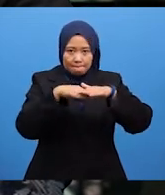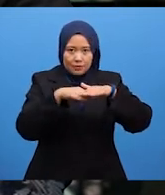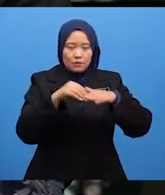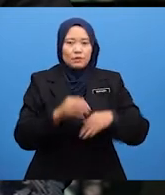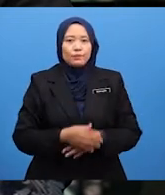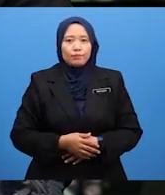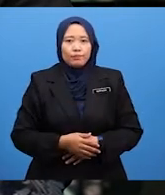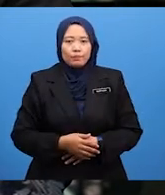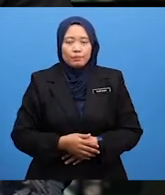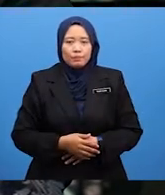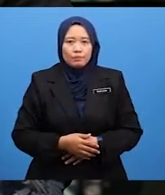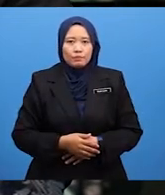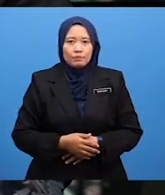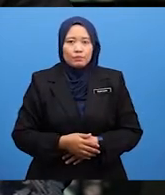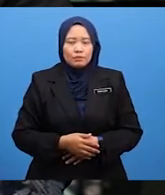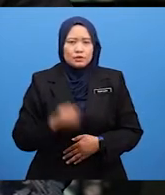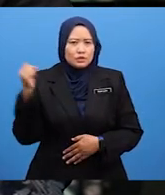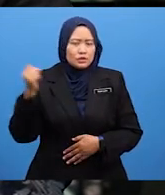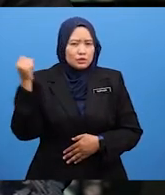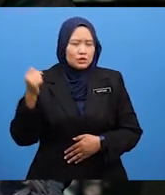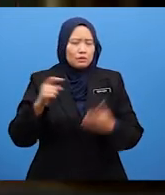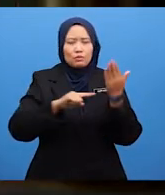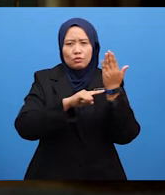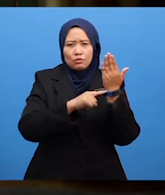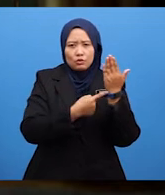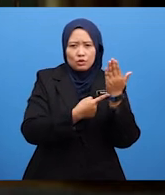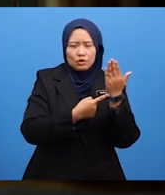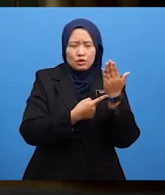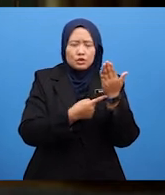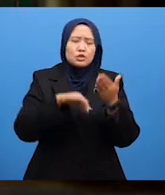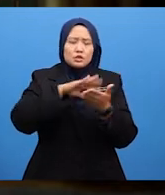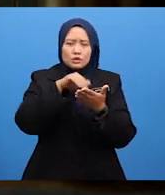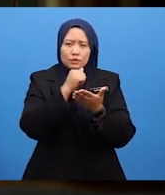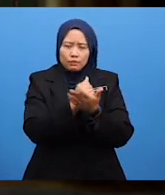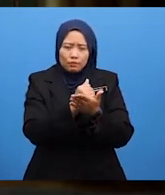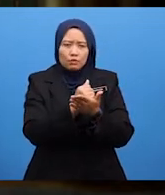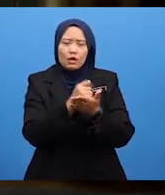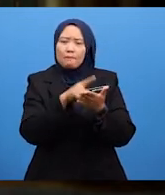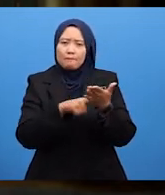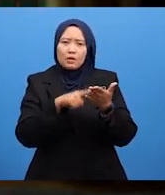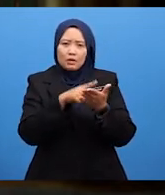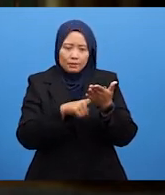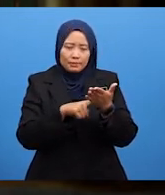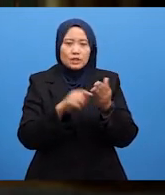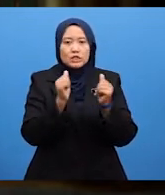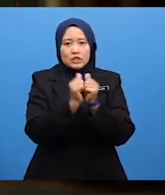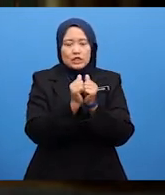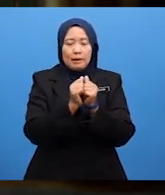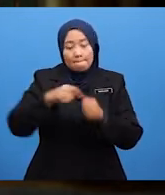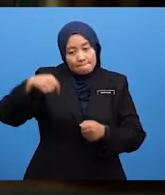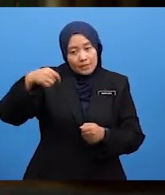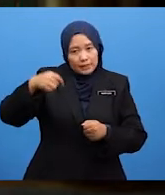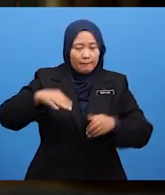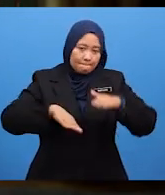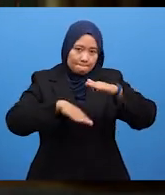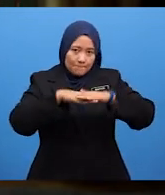memulakan sesuatu melodi dengan petikan ke bawah. Ini untuk memastikan penekanan bunyi not pertama itu